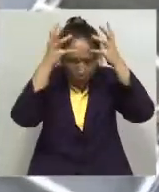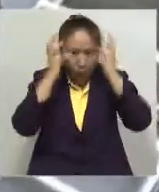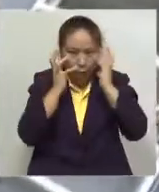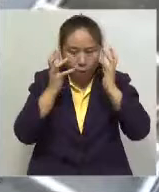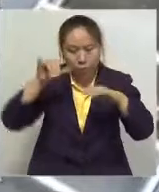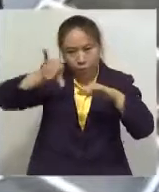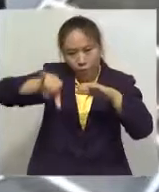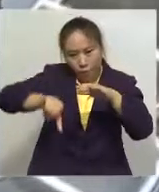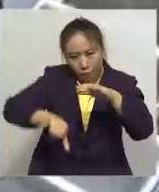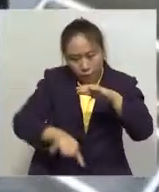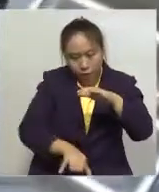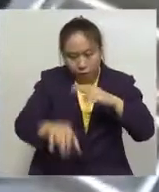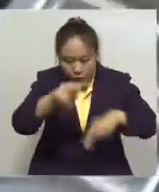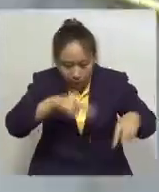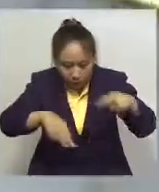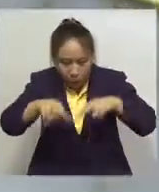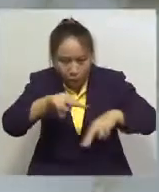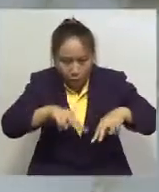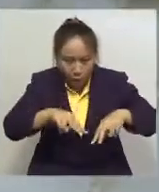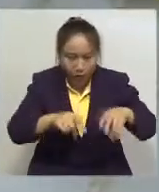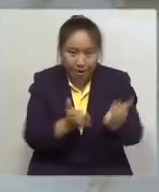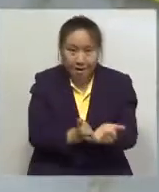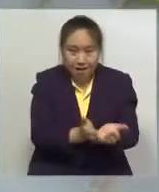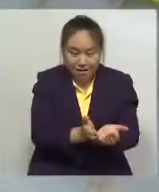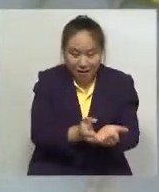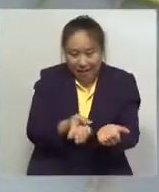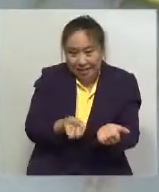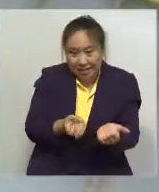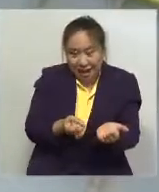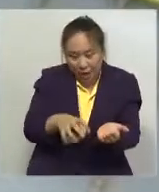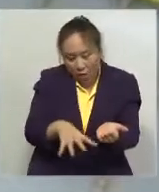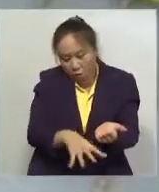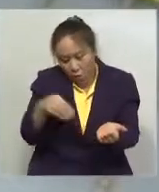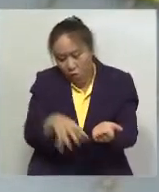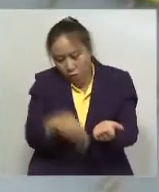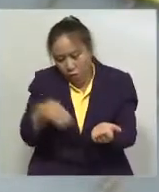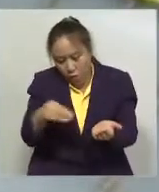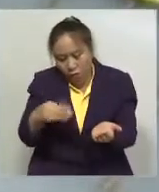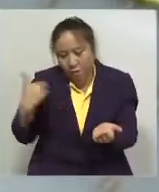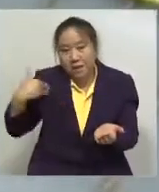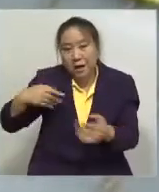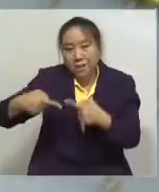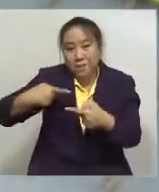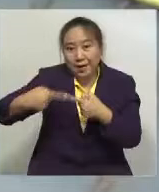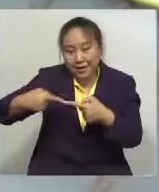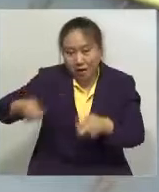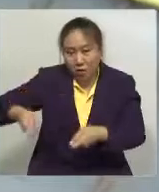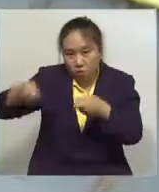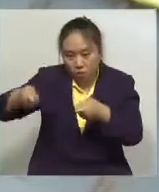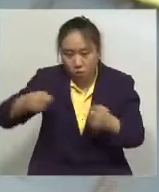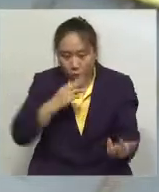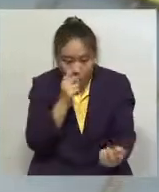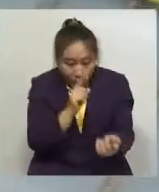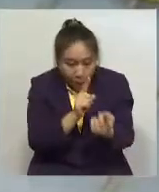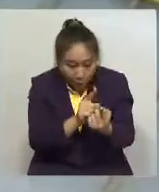ลงไร้เพื่อจะสำรวจในการดูดทรายรอบตัวเรือและจะนำถุงพลาสติกบรรจุศพไปด้วยนะครับหากมีการพบเจอแล้วก็เก็บ